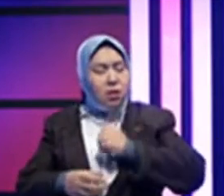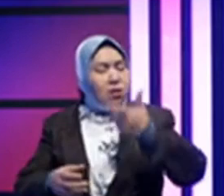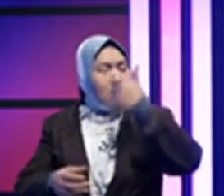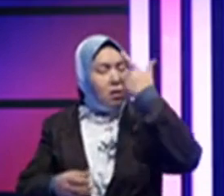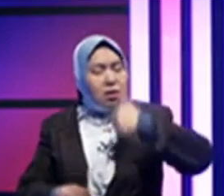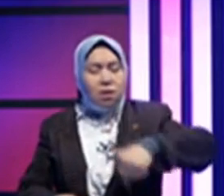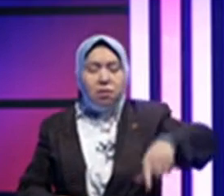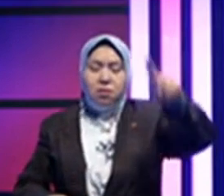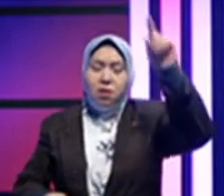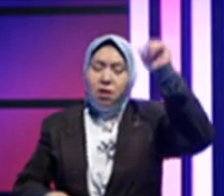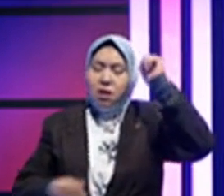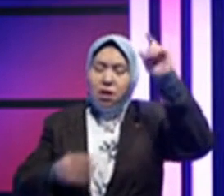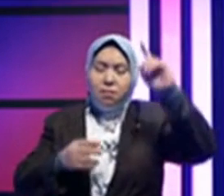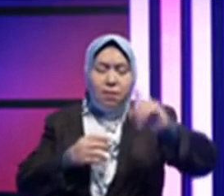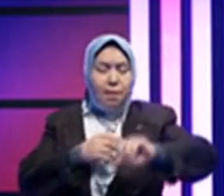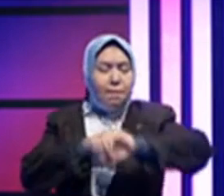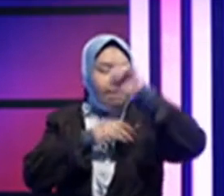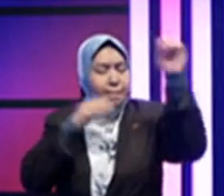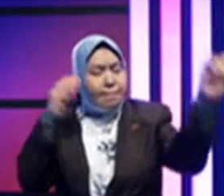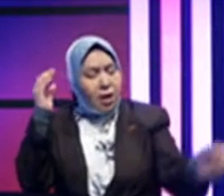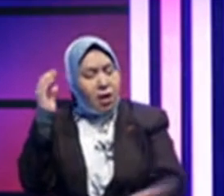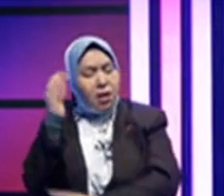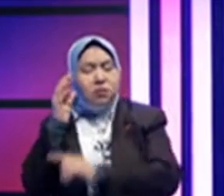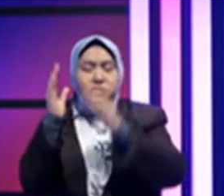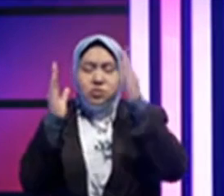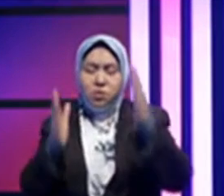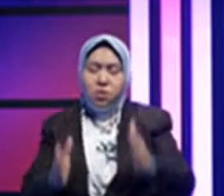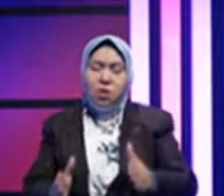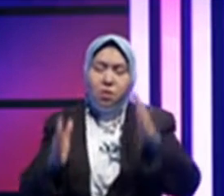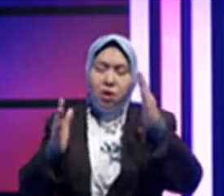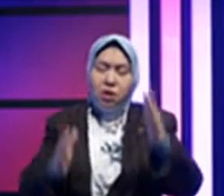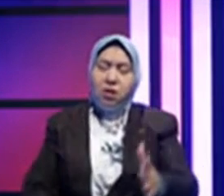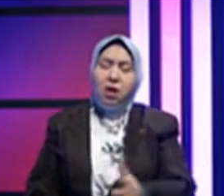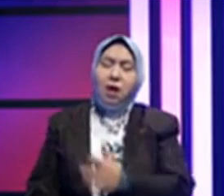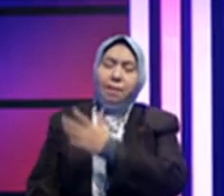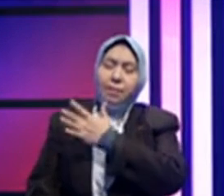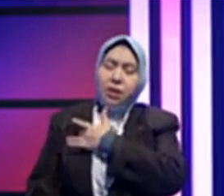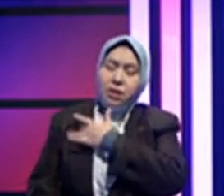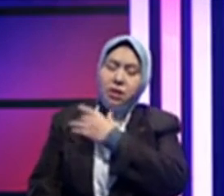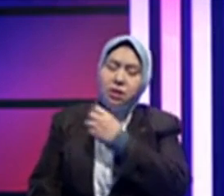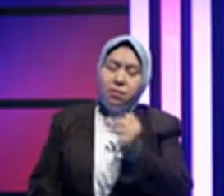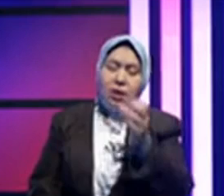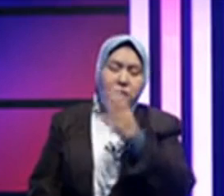ليجزي الذين آمنوا وعملوا